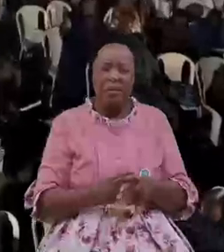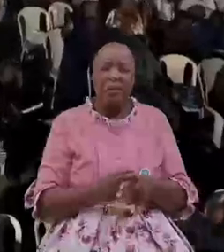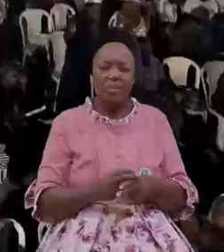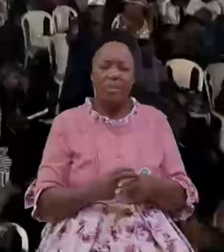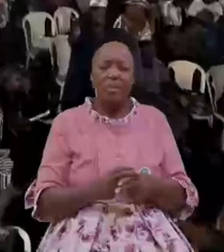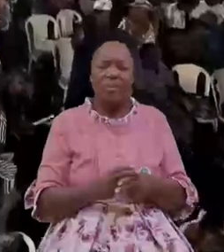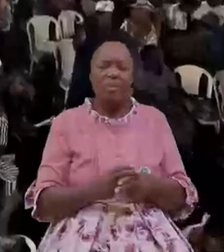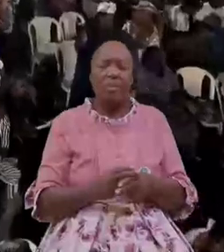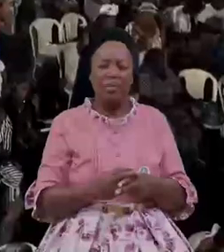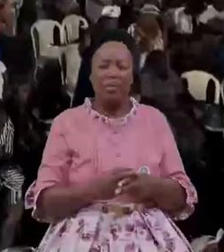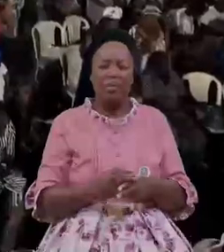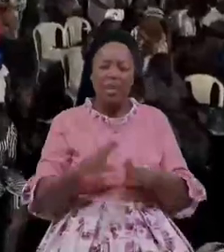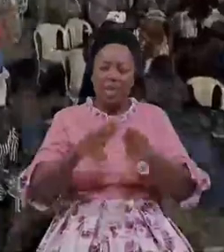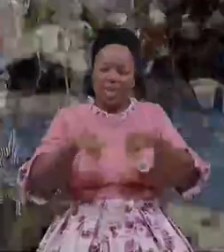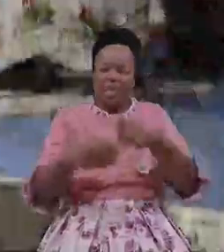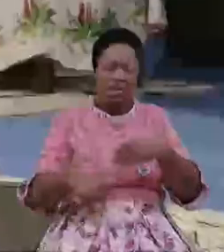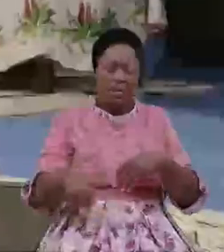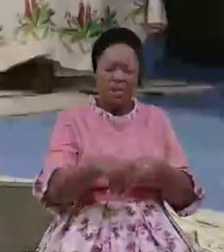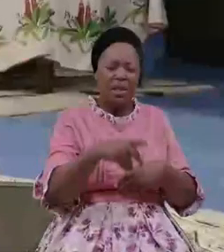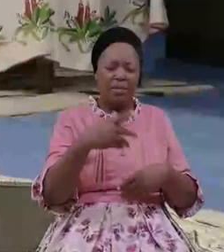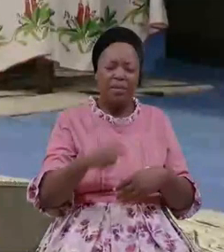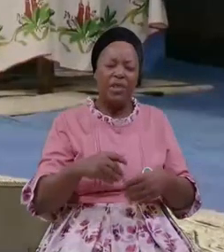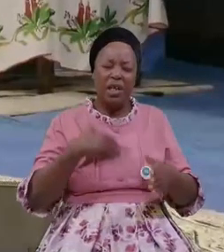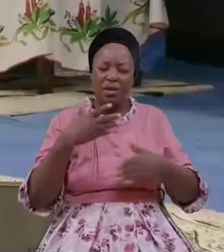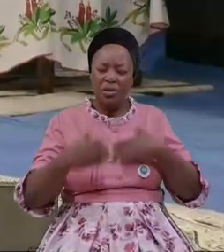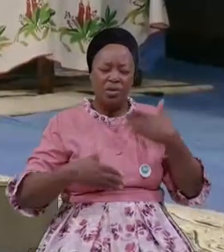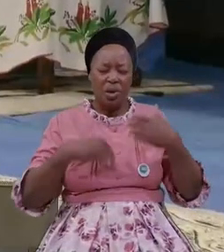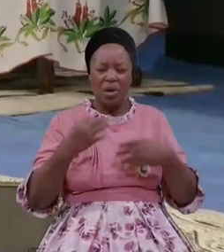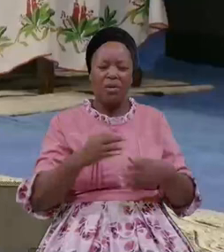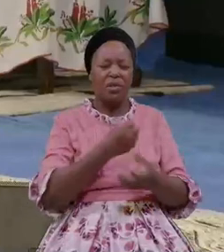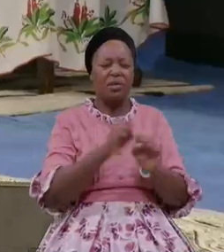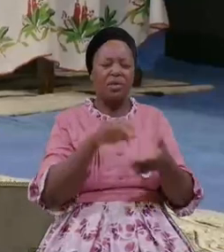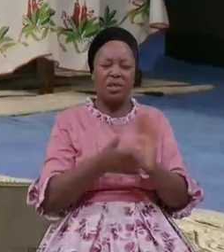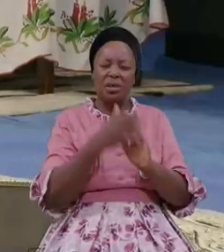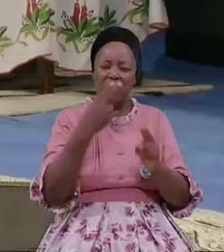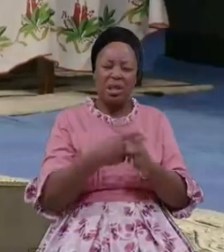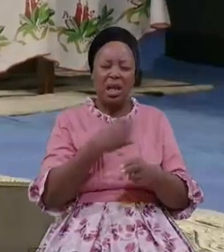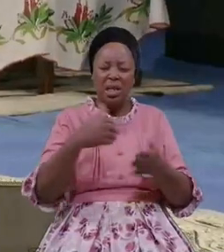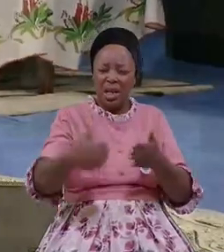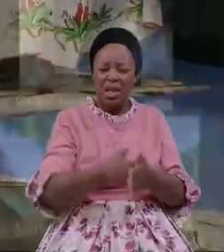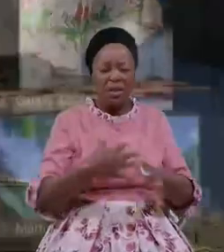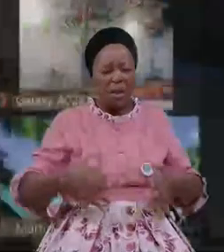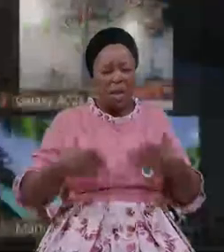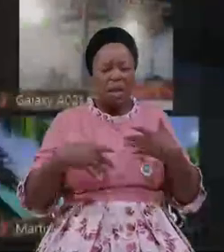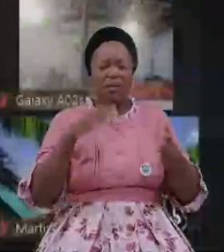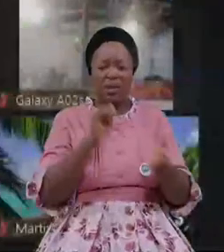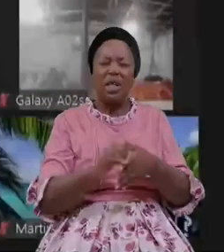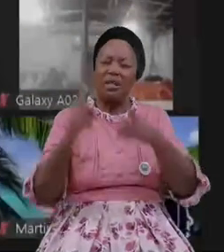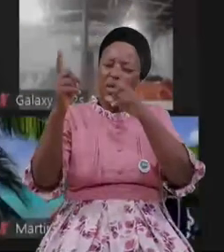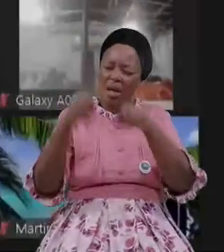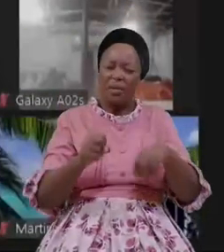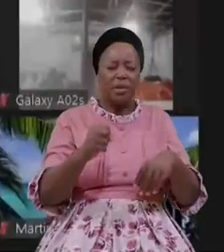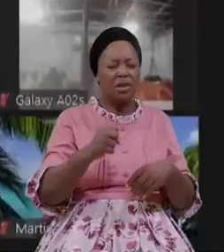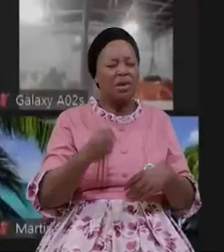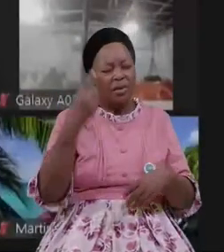jésus-chist accorde-leur la joie du salut et la nouvelle vie